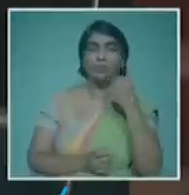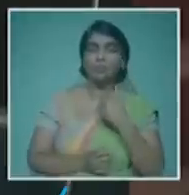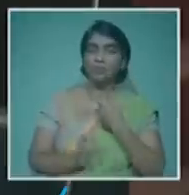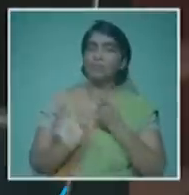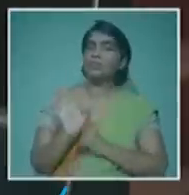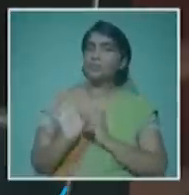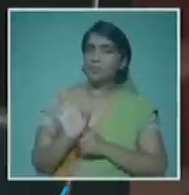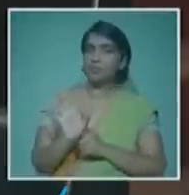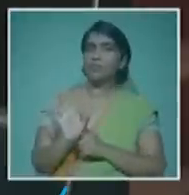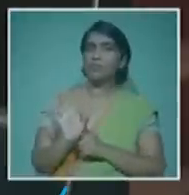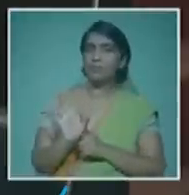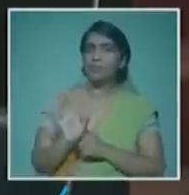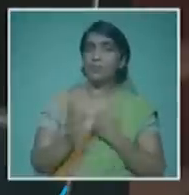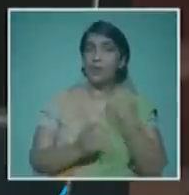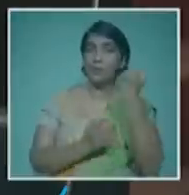හැමදාම